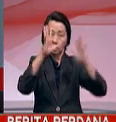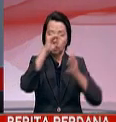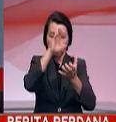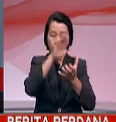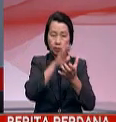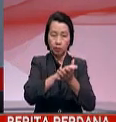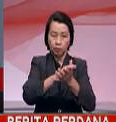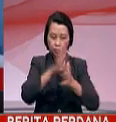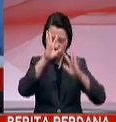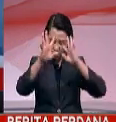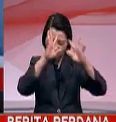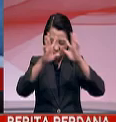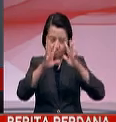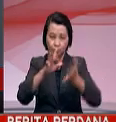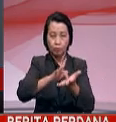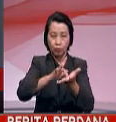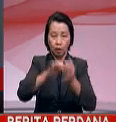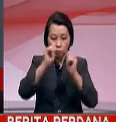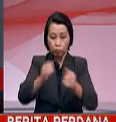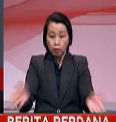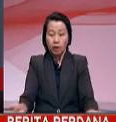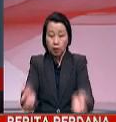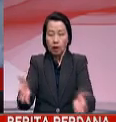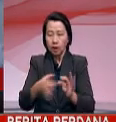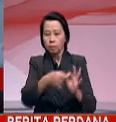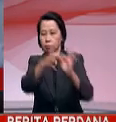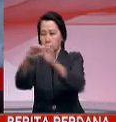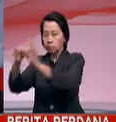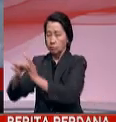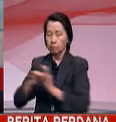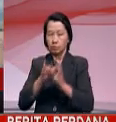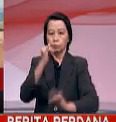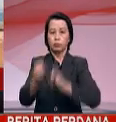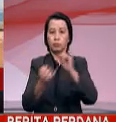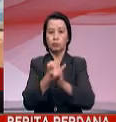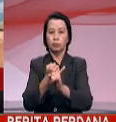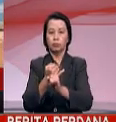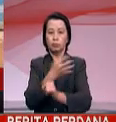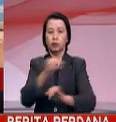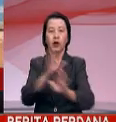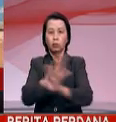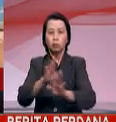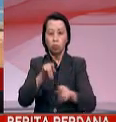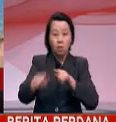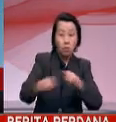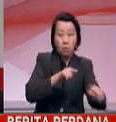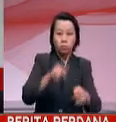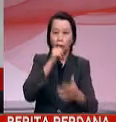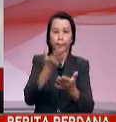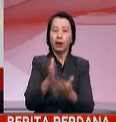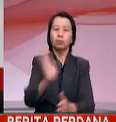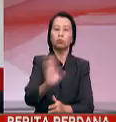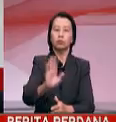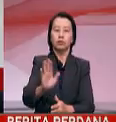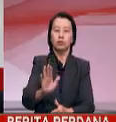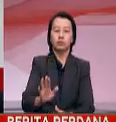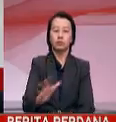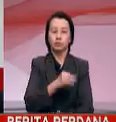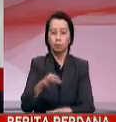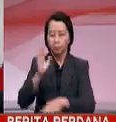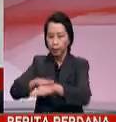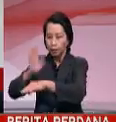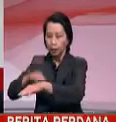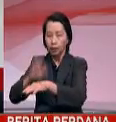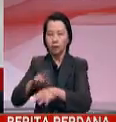percaya penghasilan vaksin bakal menggalakkan kerjasama antara bangsa dan bukannya persaingan tidak sihat antara negara.